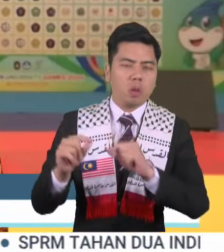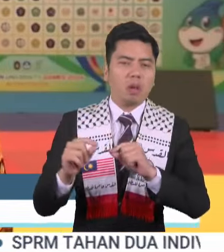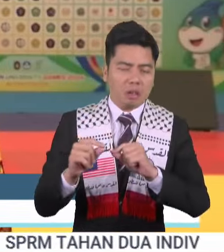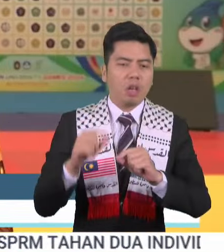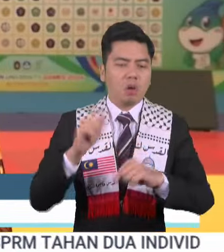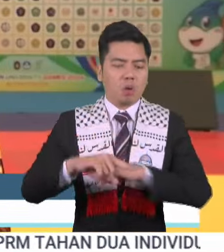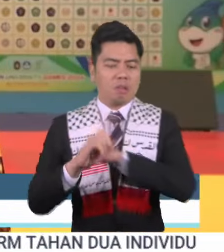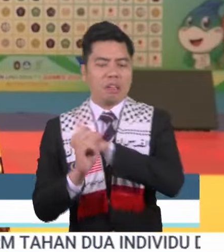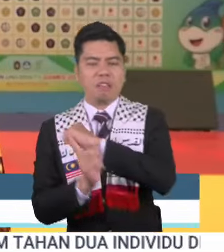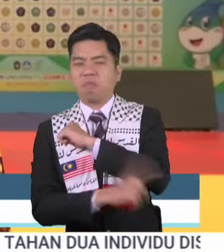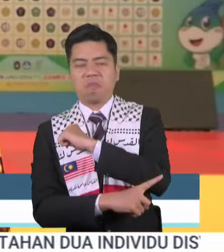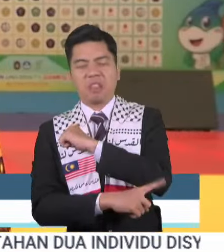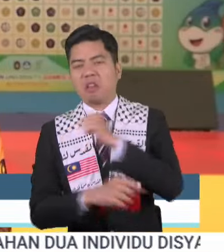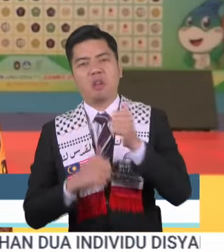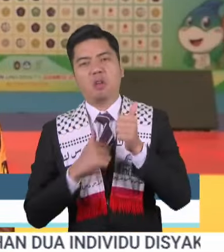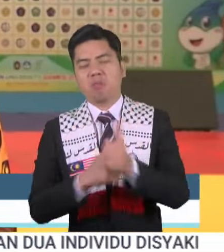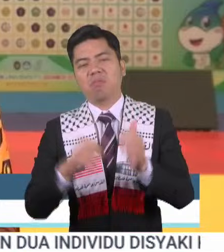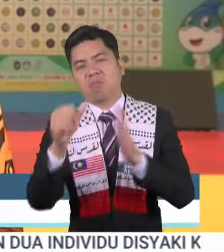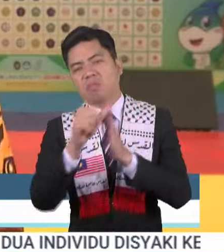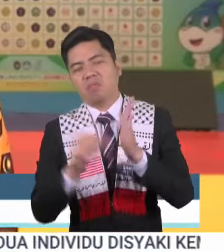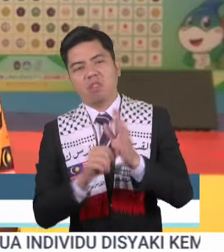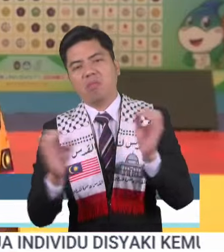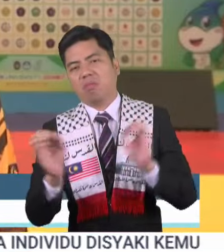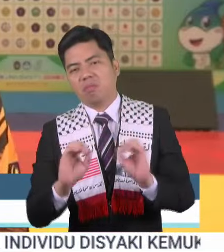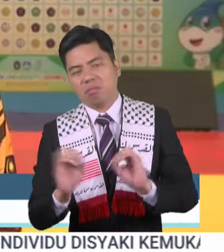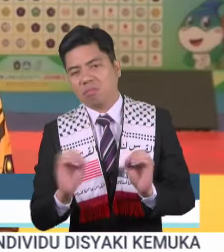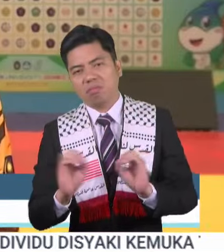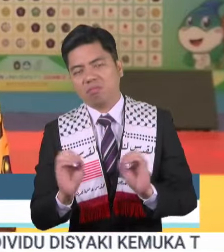tidak berlandaskan kepada peraturan dan boleh